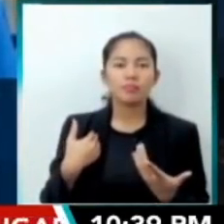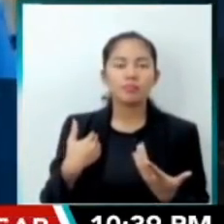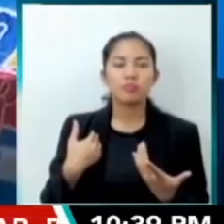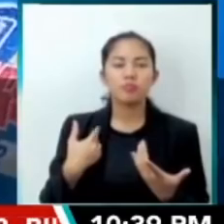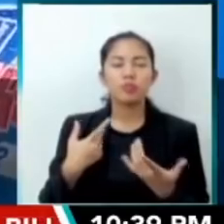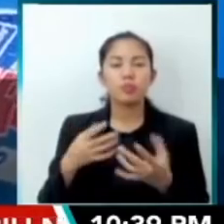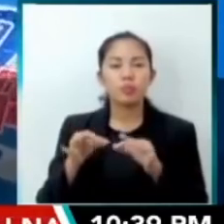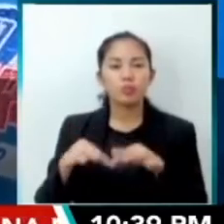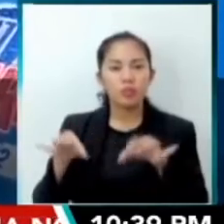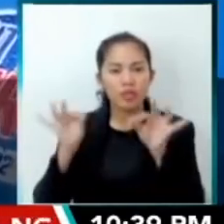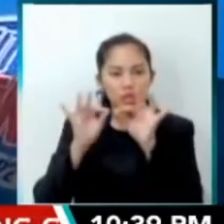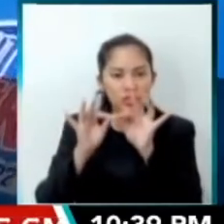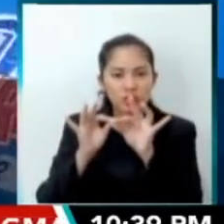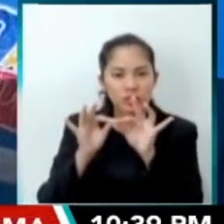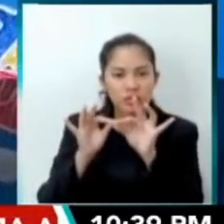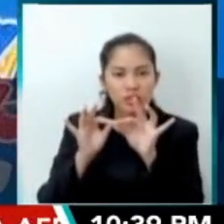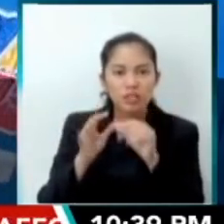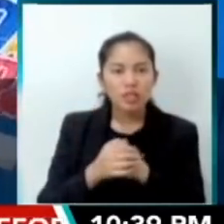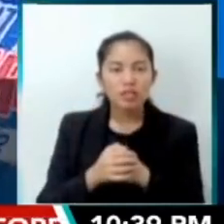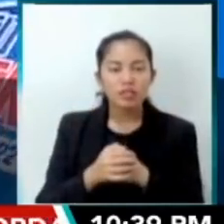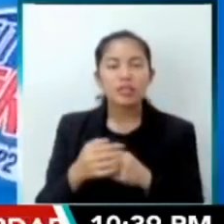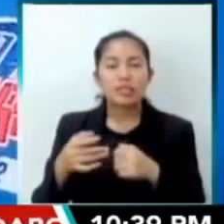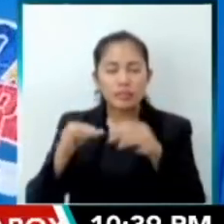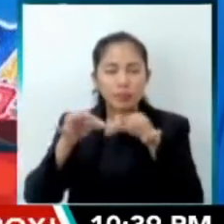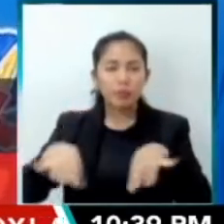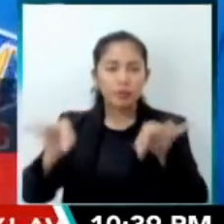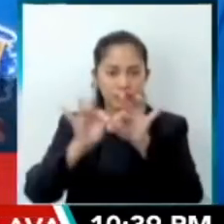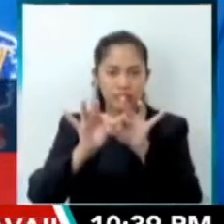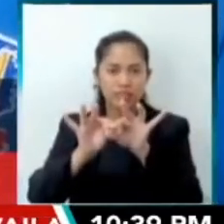population. Napakahalaga. Sapagkat